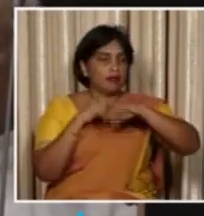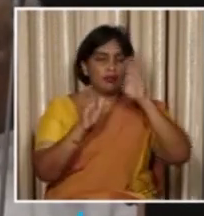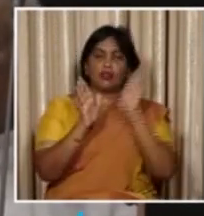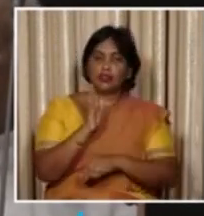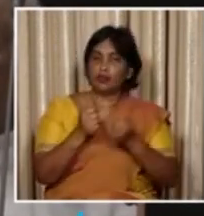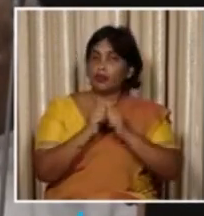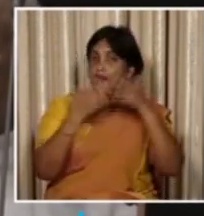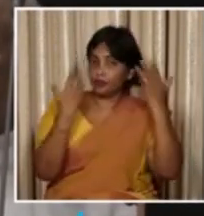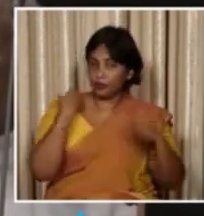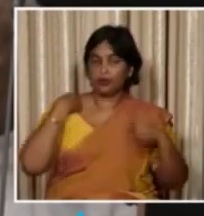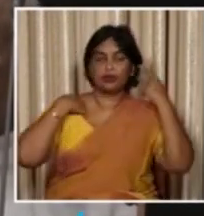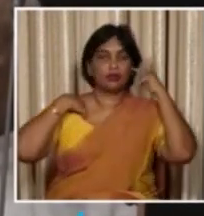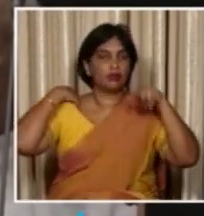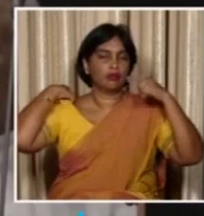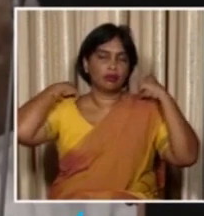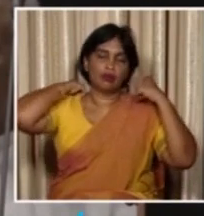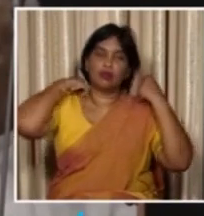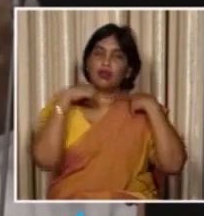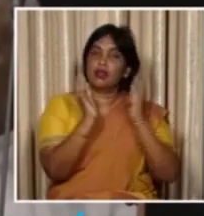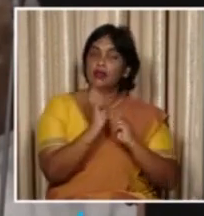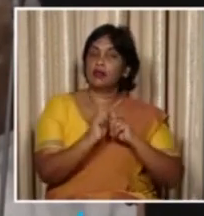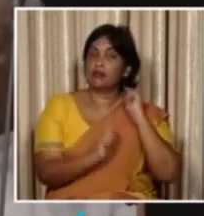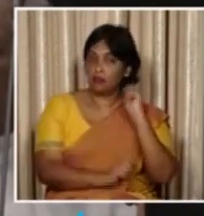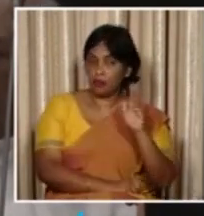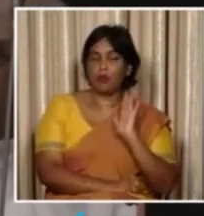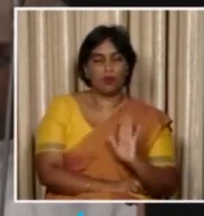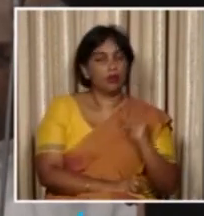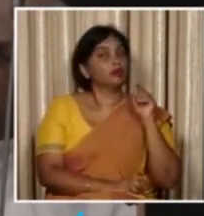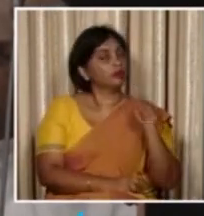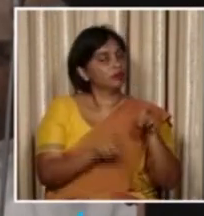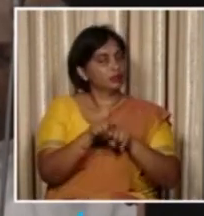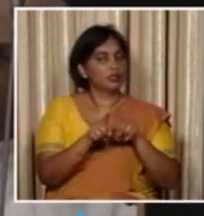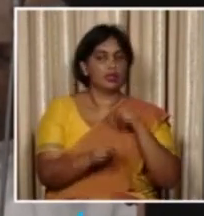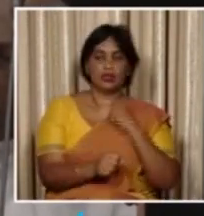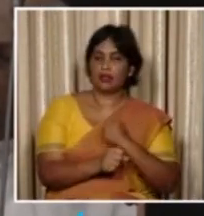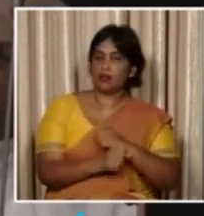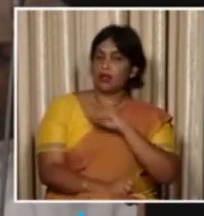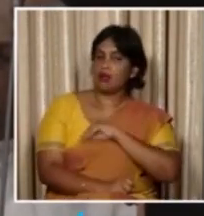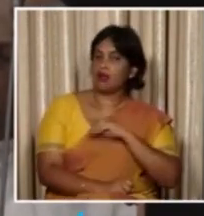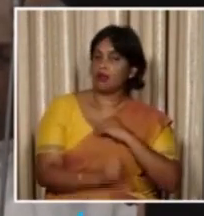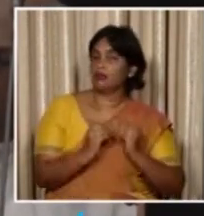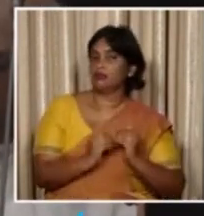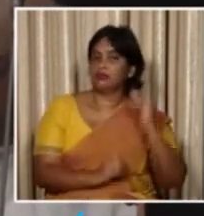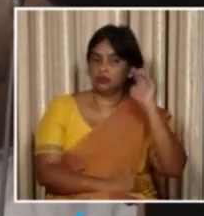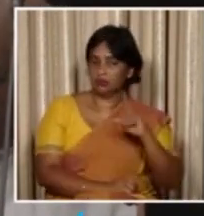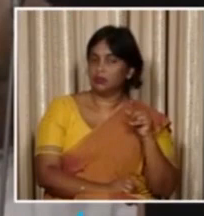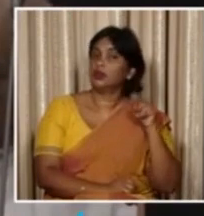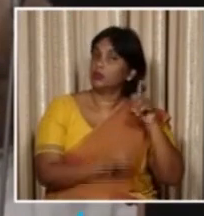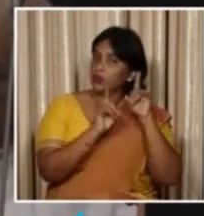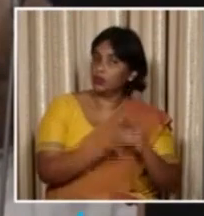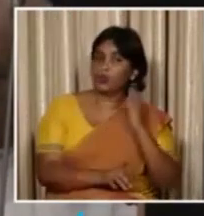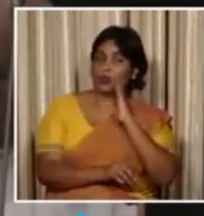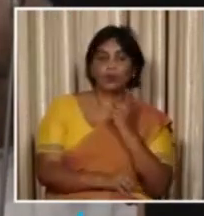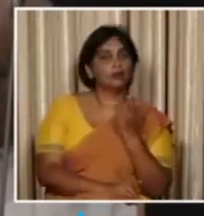ප්‍රතිව්‍යගතකරණයේ අවසානයේදී අප ණය ගෙවීමට කටයුතු කළ යුතුයි. ඒ සඳහා රාජ්‍ය ආදායම් වැඩි කරගත යුතුයි. එමෙන්ම